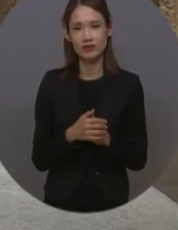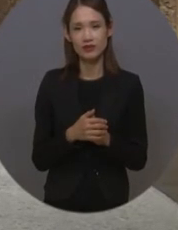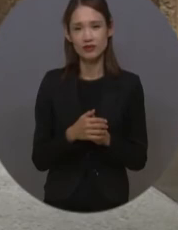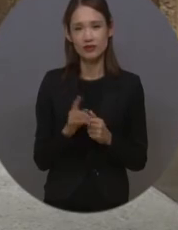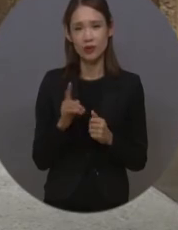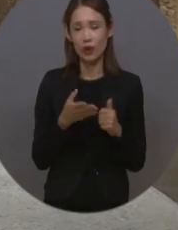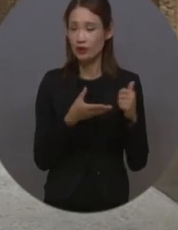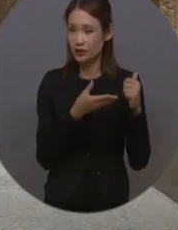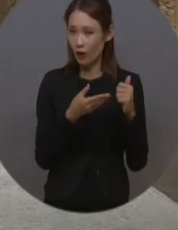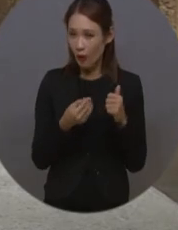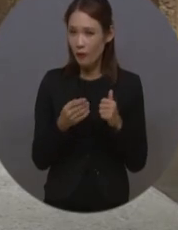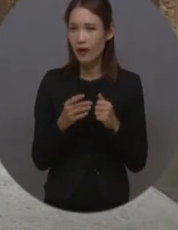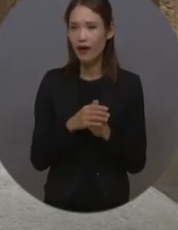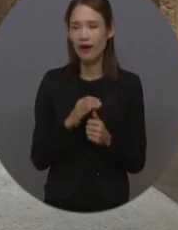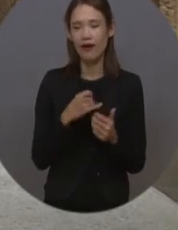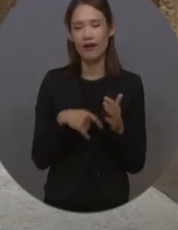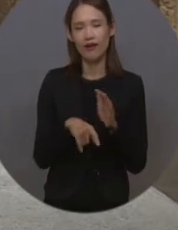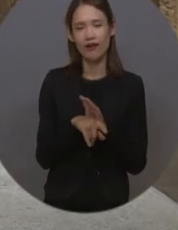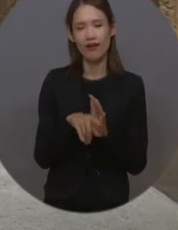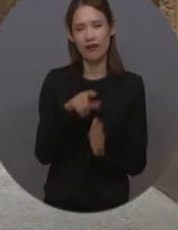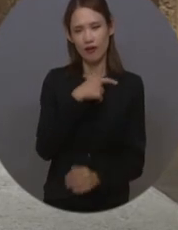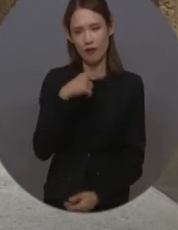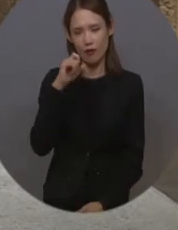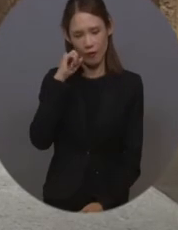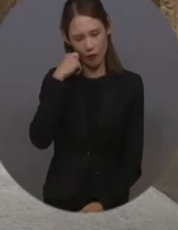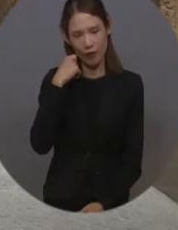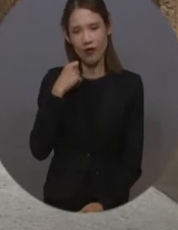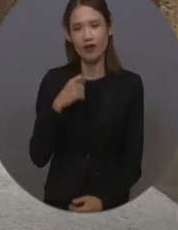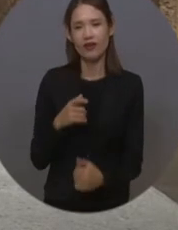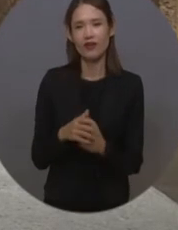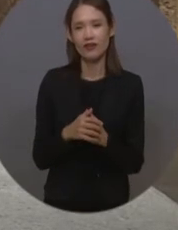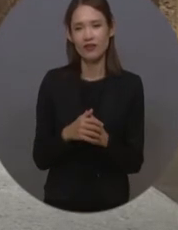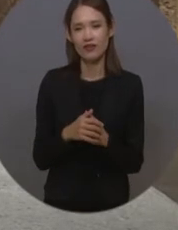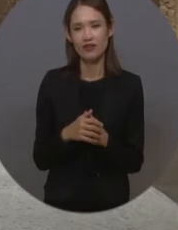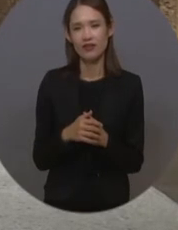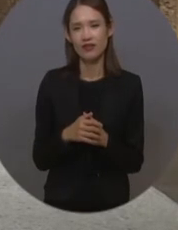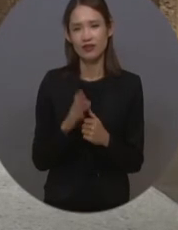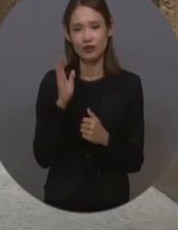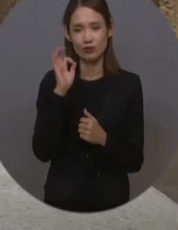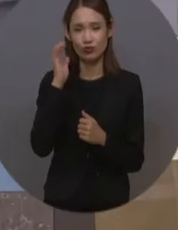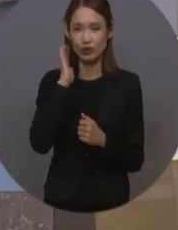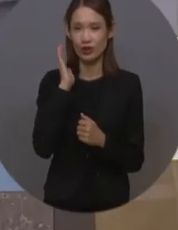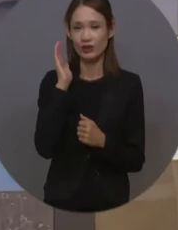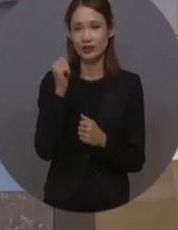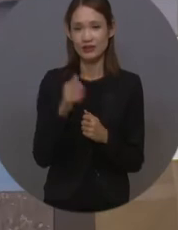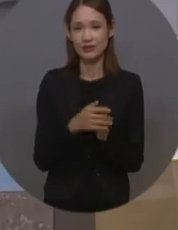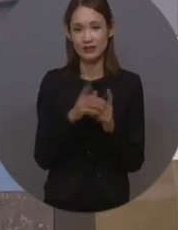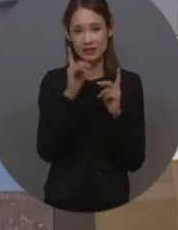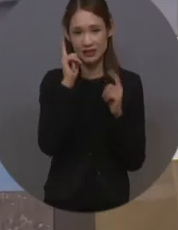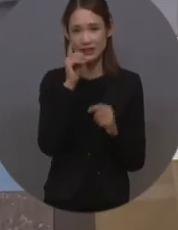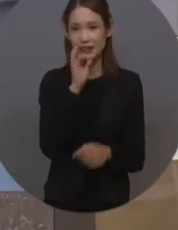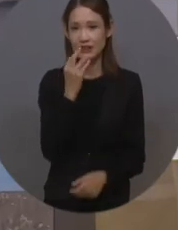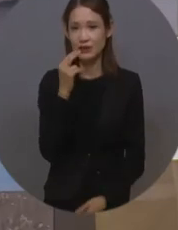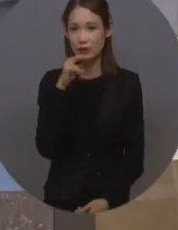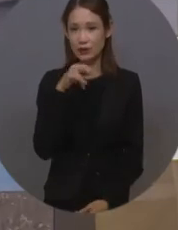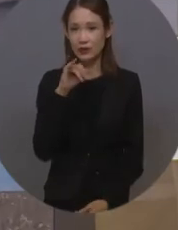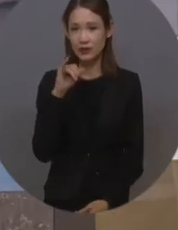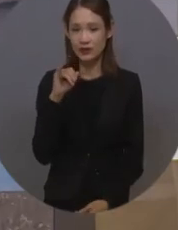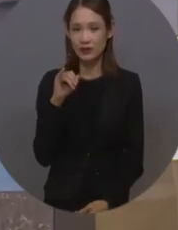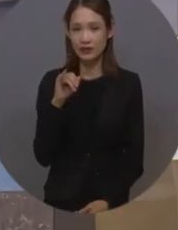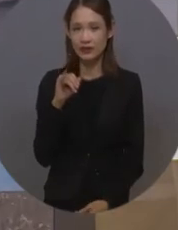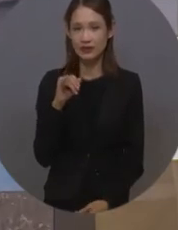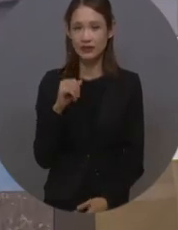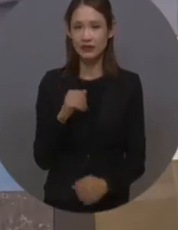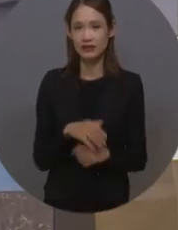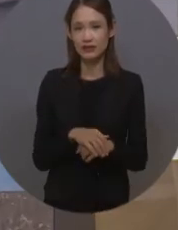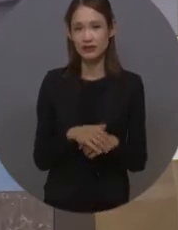사실 섭외를 하려고 하면 참 힘든 분들이시잖아요. 네. 문재인 대통령이라든지 네, 네. 뭐